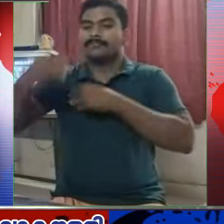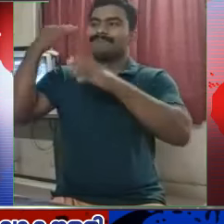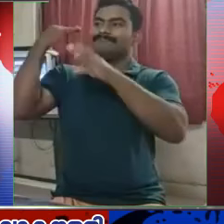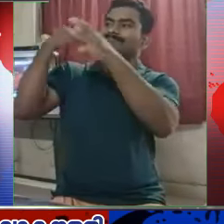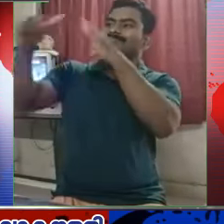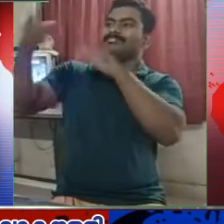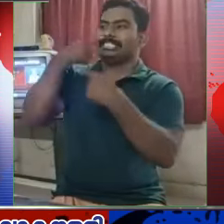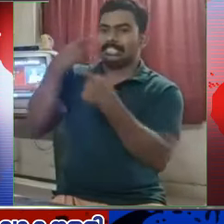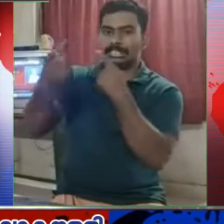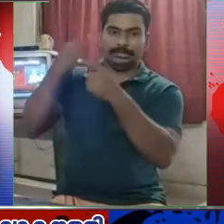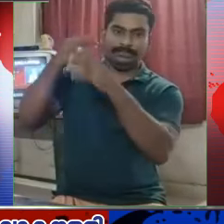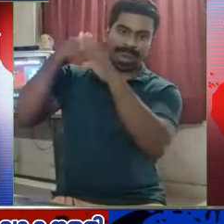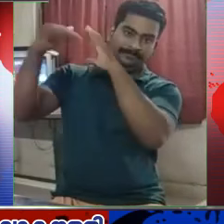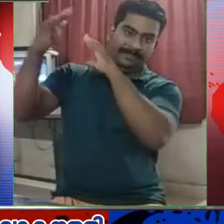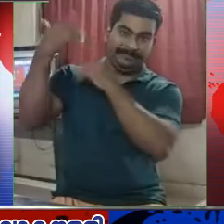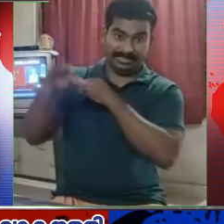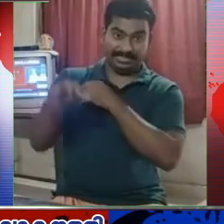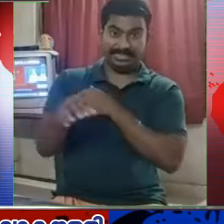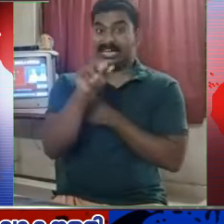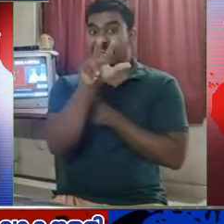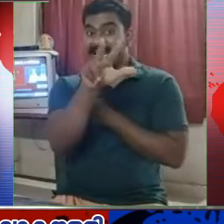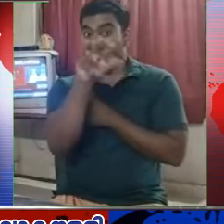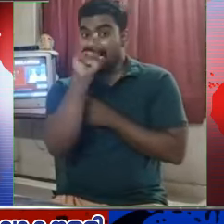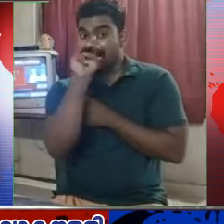അതിൽ വീട്ടിലുള്ളത്